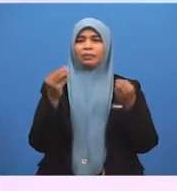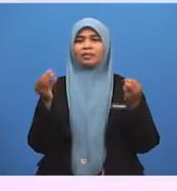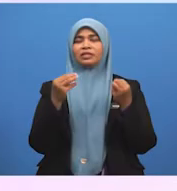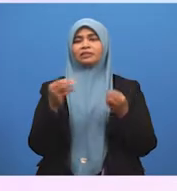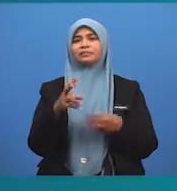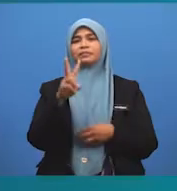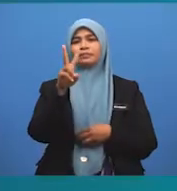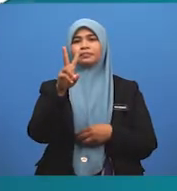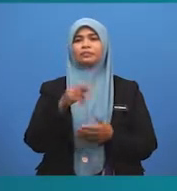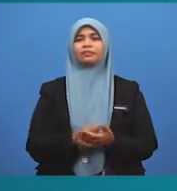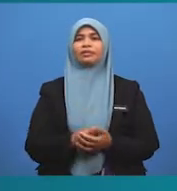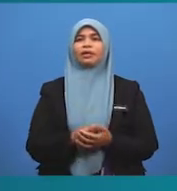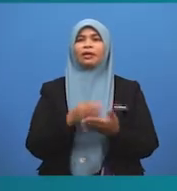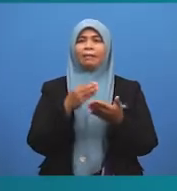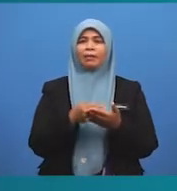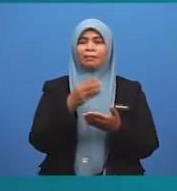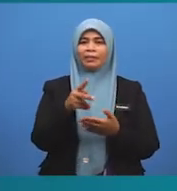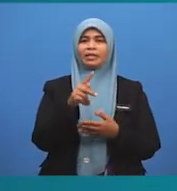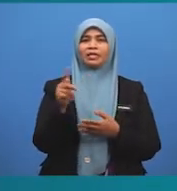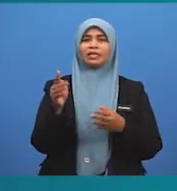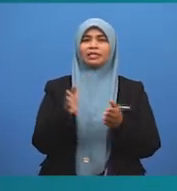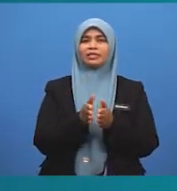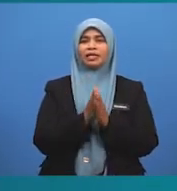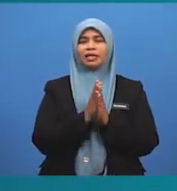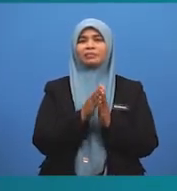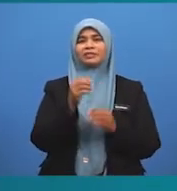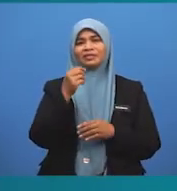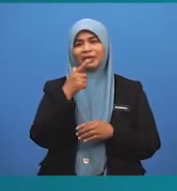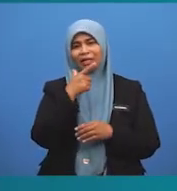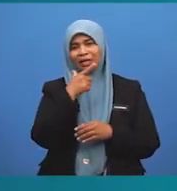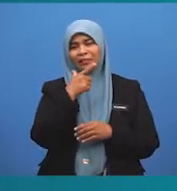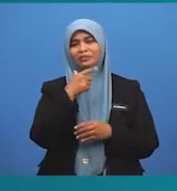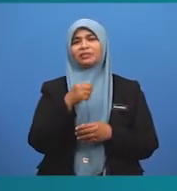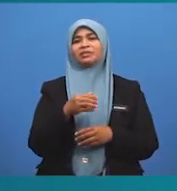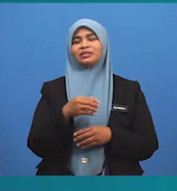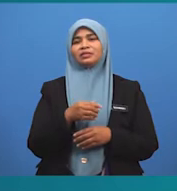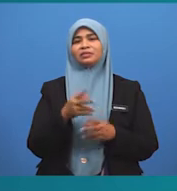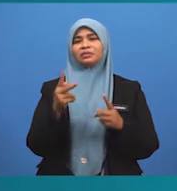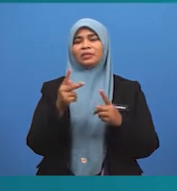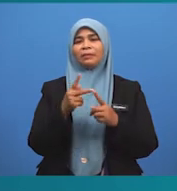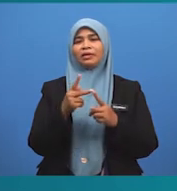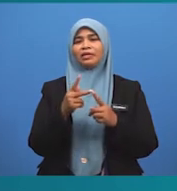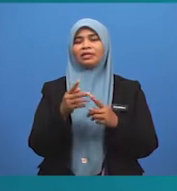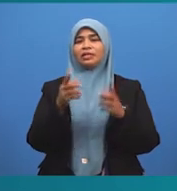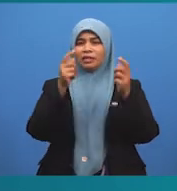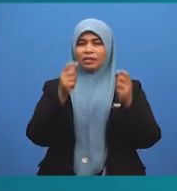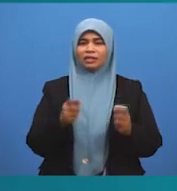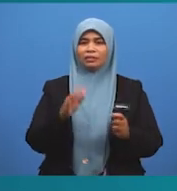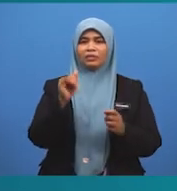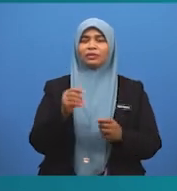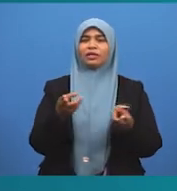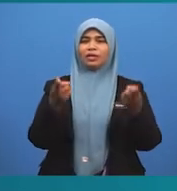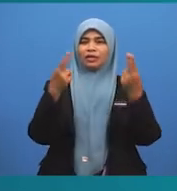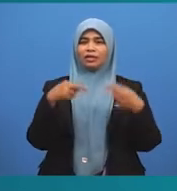kedua, memberikan salam sambil bersenyum kepada tetamu yang